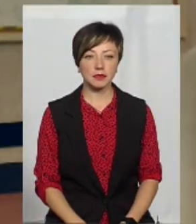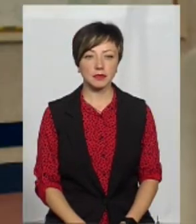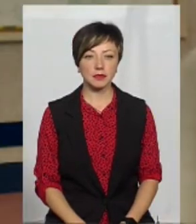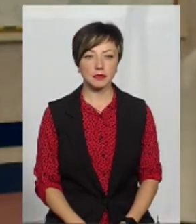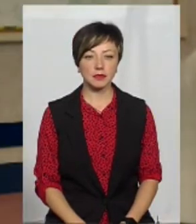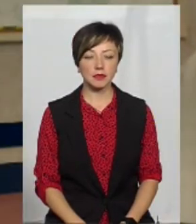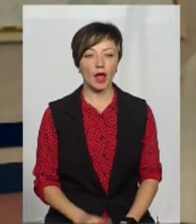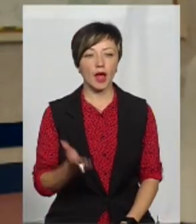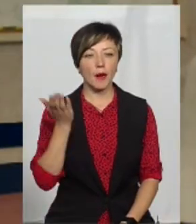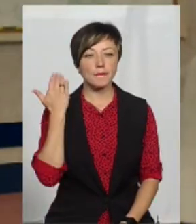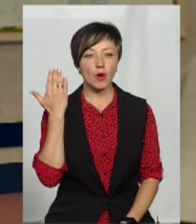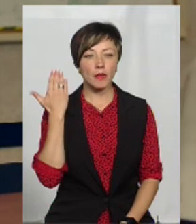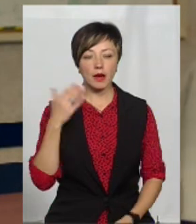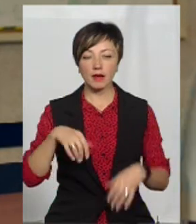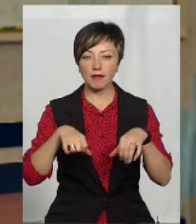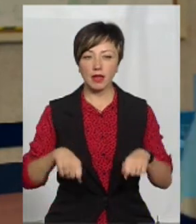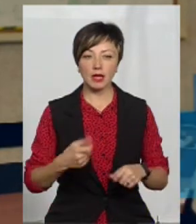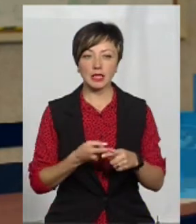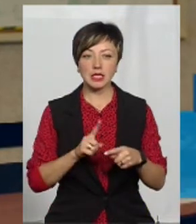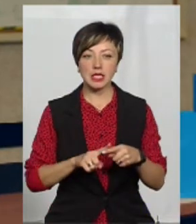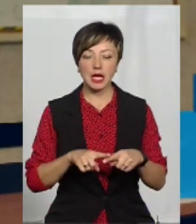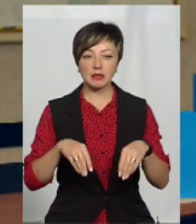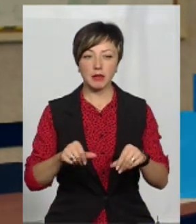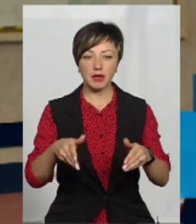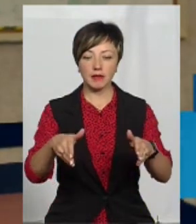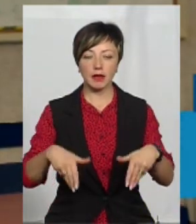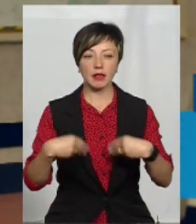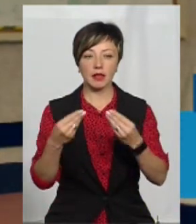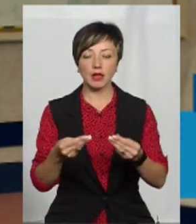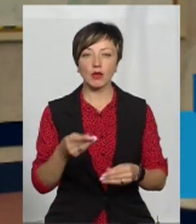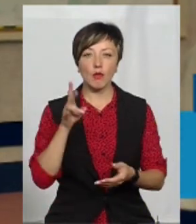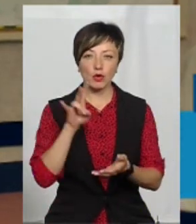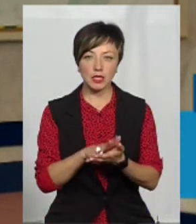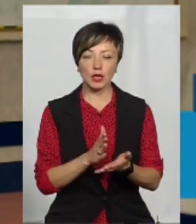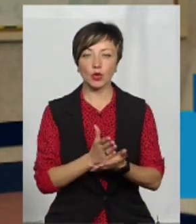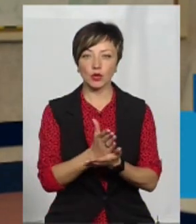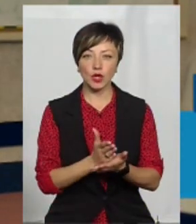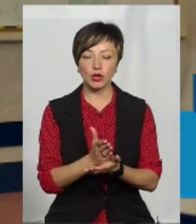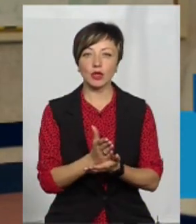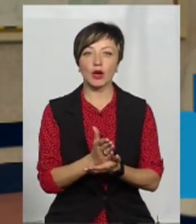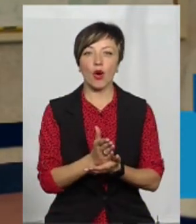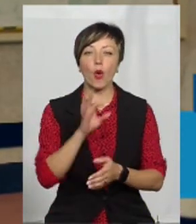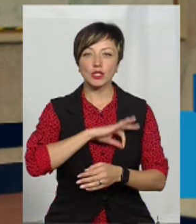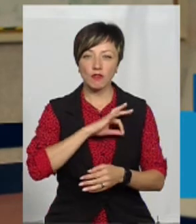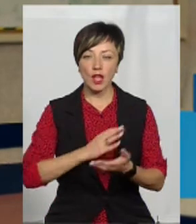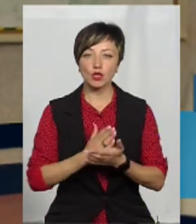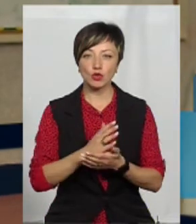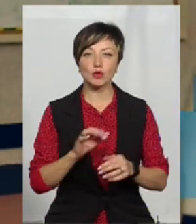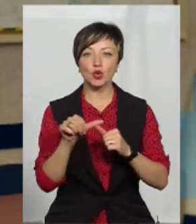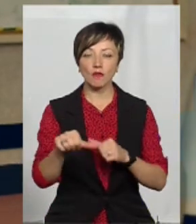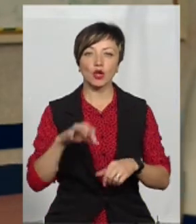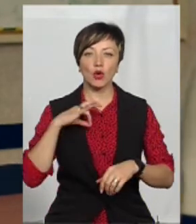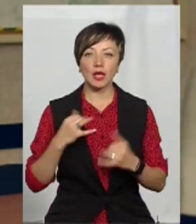В попередню каденцію ще ця земельна ділянка була надана в постійне користування Служби зовнішньої розвідки України для